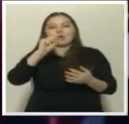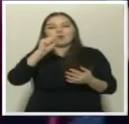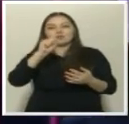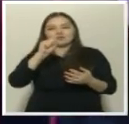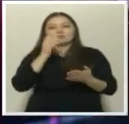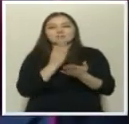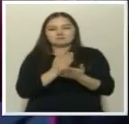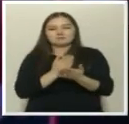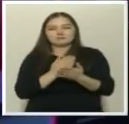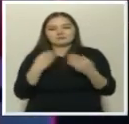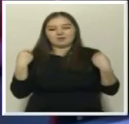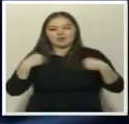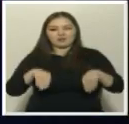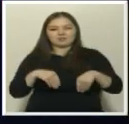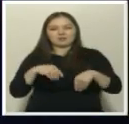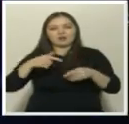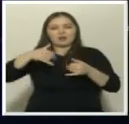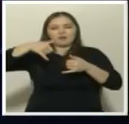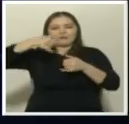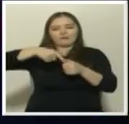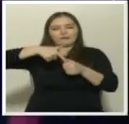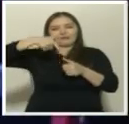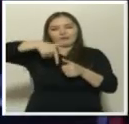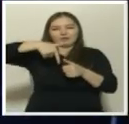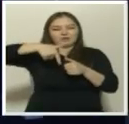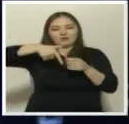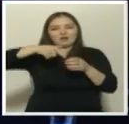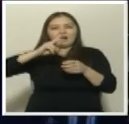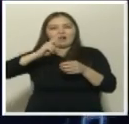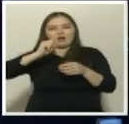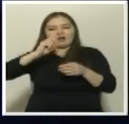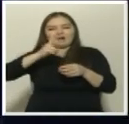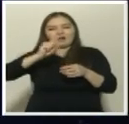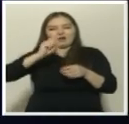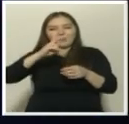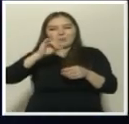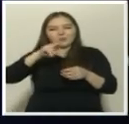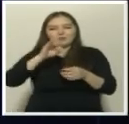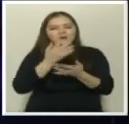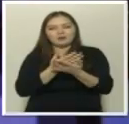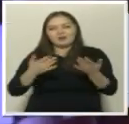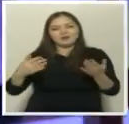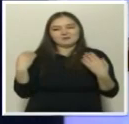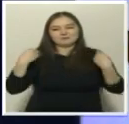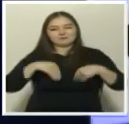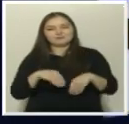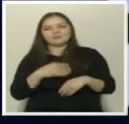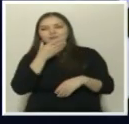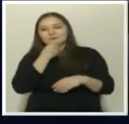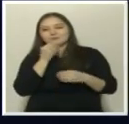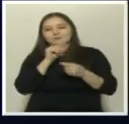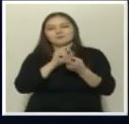многослойность в одежде высокие каблуки и обувь на плоской подошве Какие еще модные тенденции ожидают любителей красиво одеваться